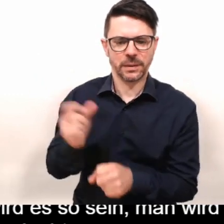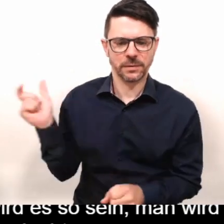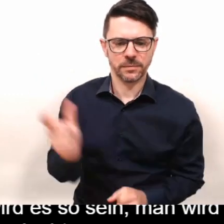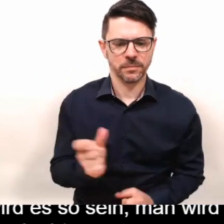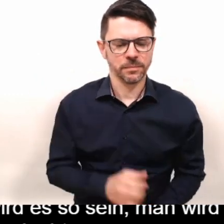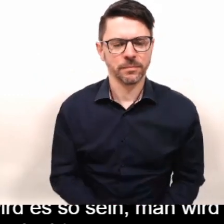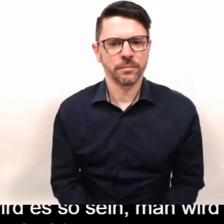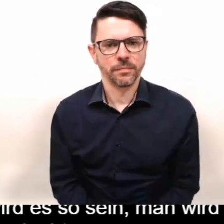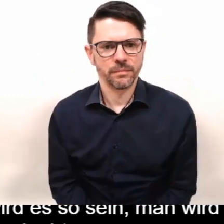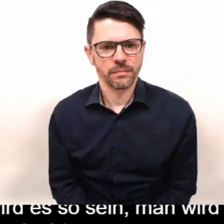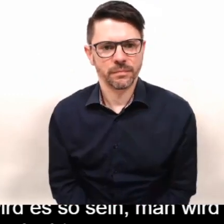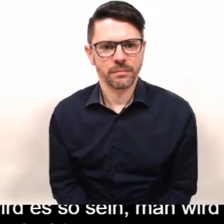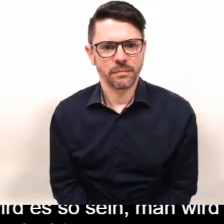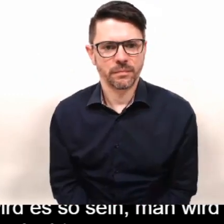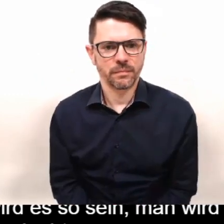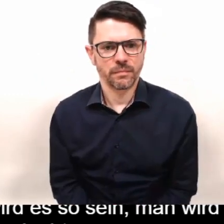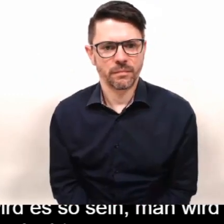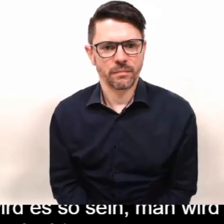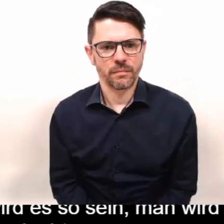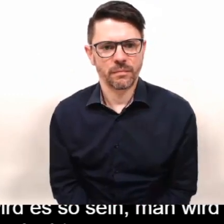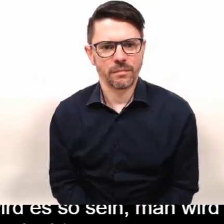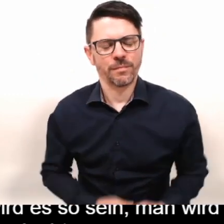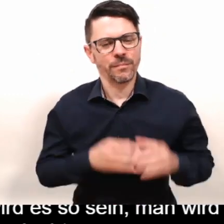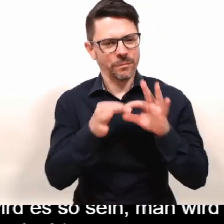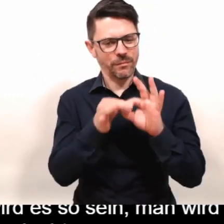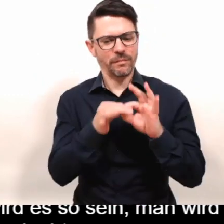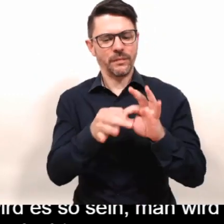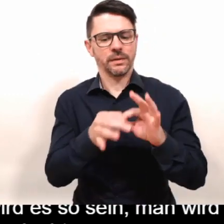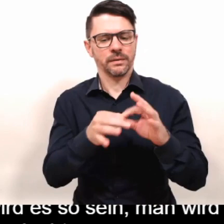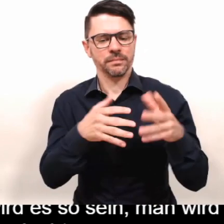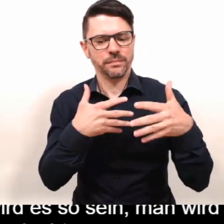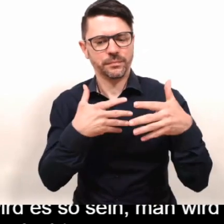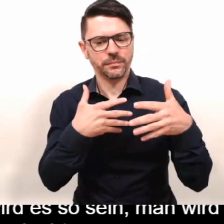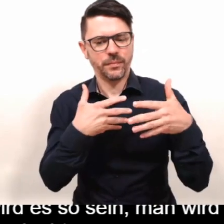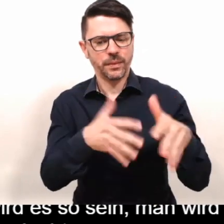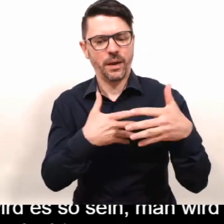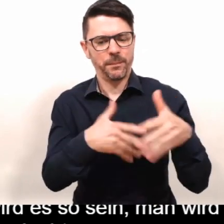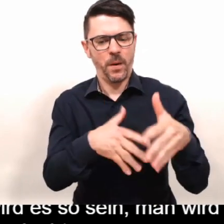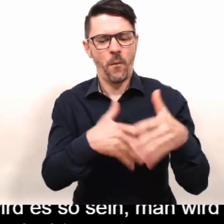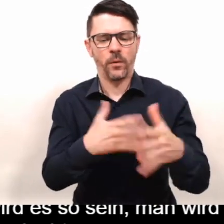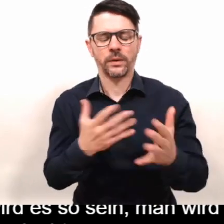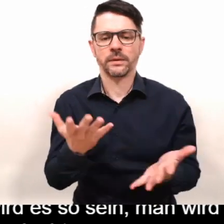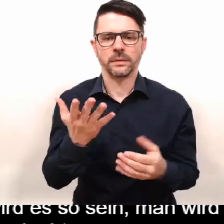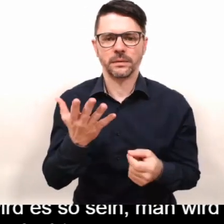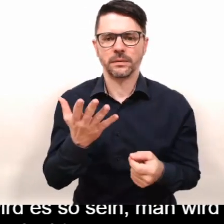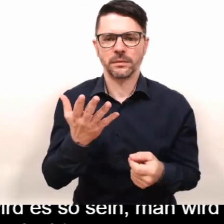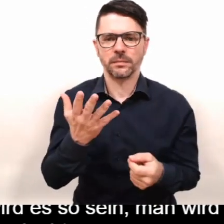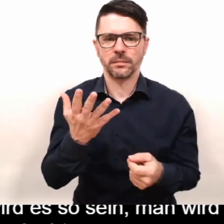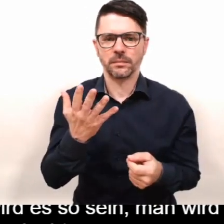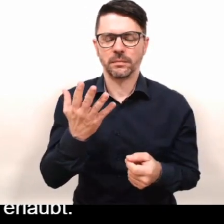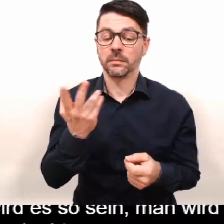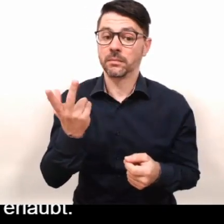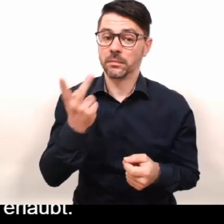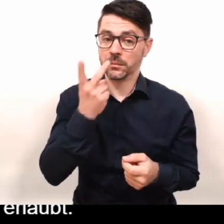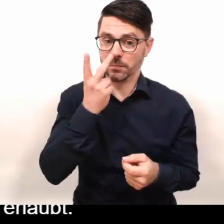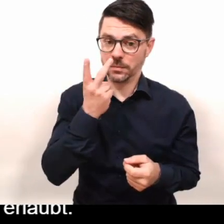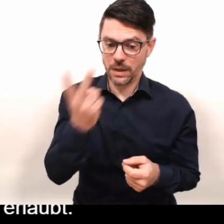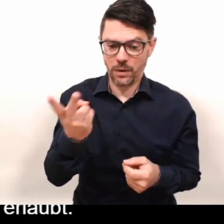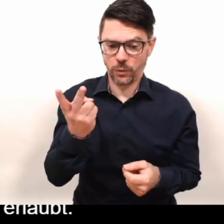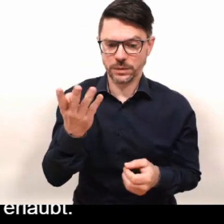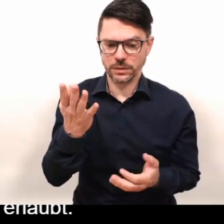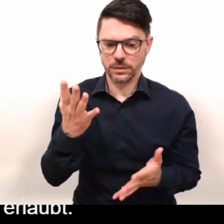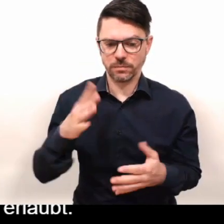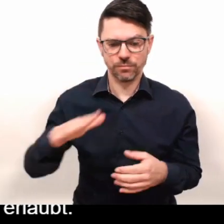Ich habe gleich ein paar Fragen. In dem Boletan heißt es, was die Treffen, Versammlungen, Demos angeht, soll ein